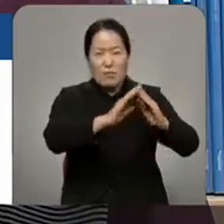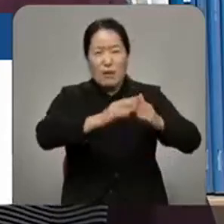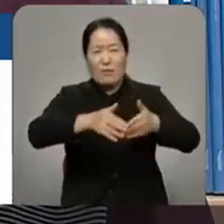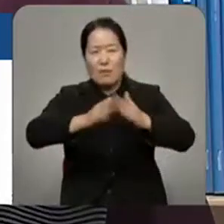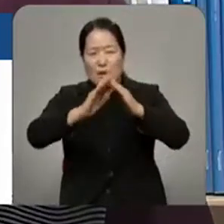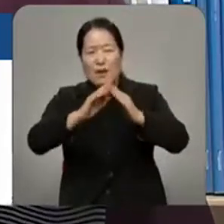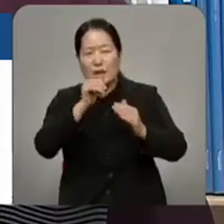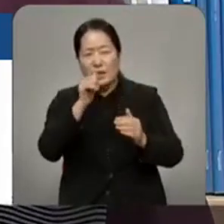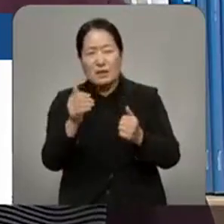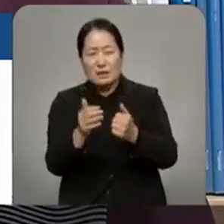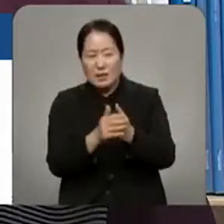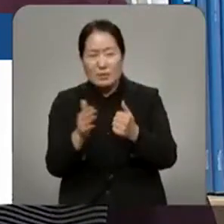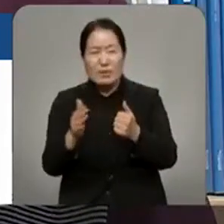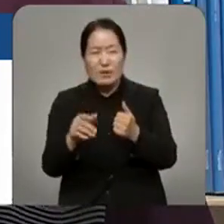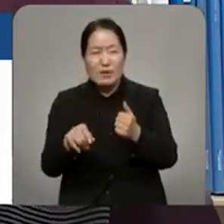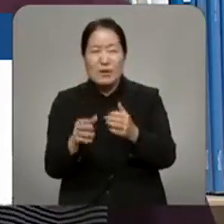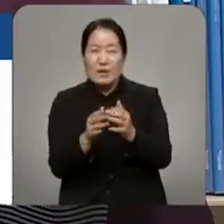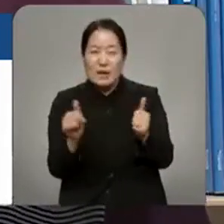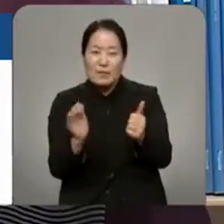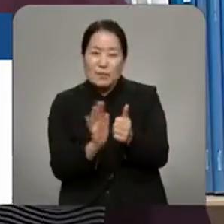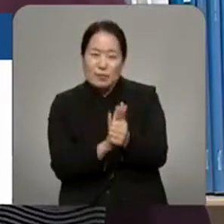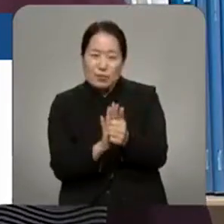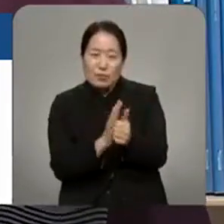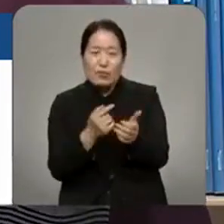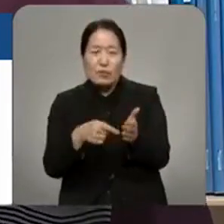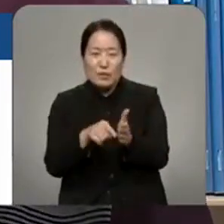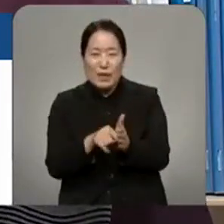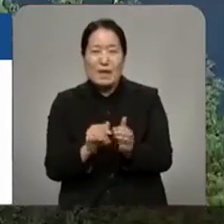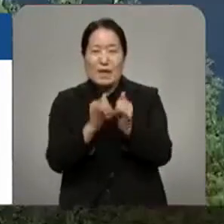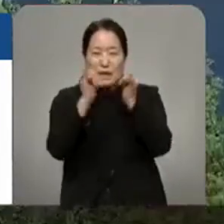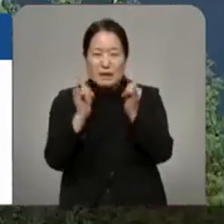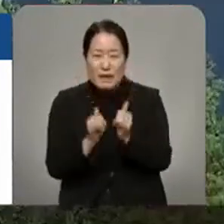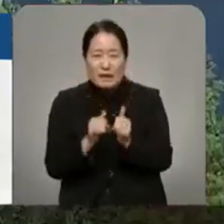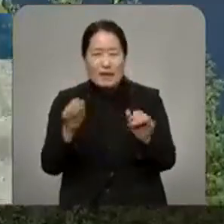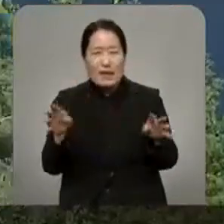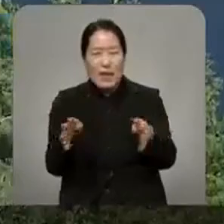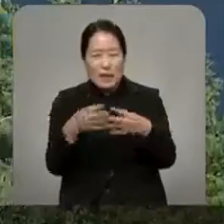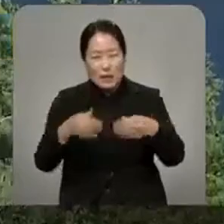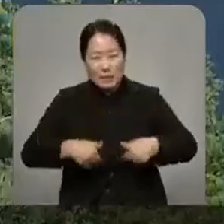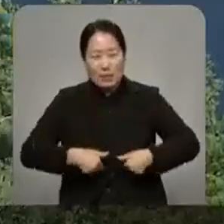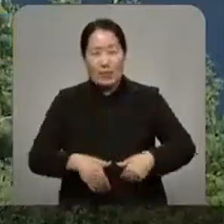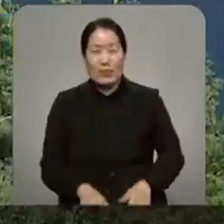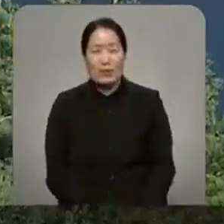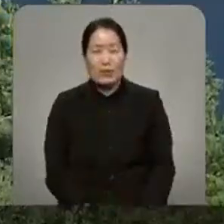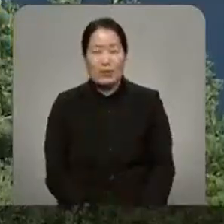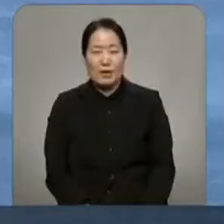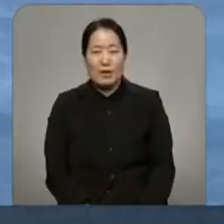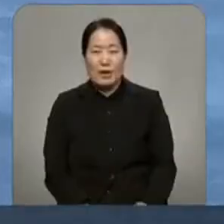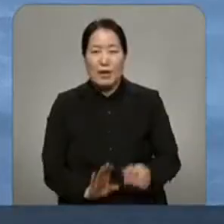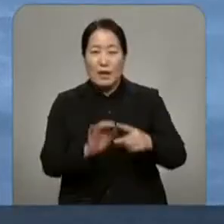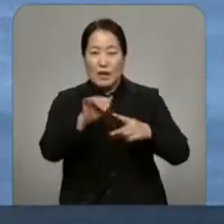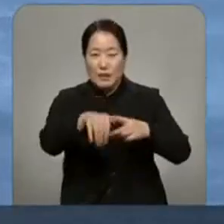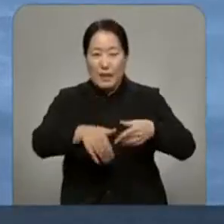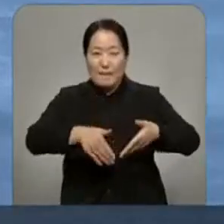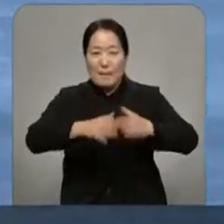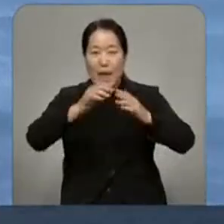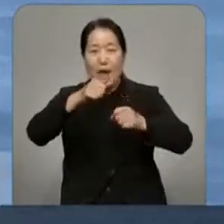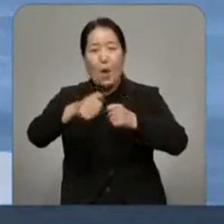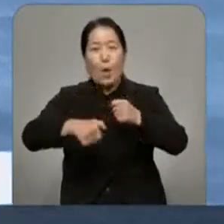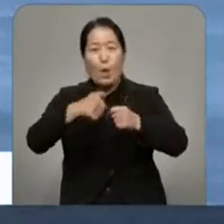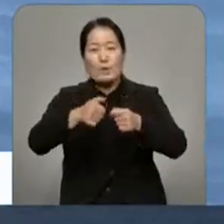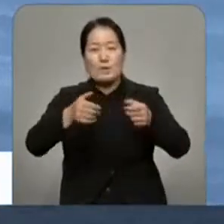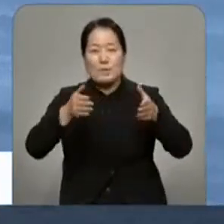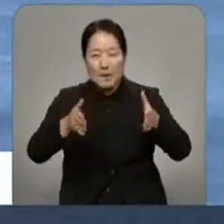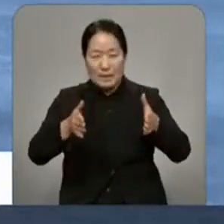이런 사회적 합의 또 시스템들이 좀 갖춰졌으면 좋겠습니다. 소양강 댐 준공 50주년. 댐 주변